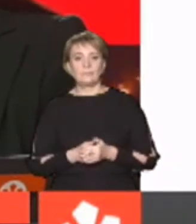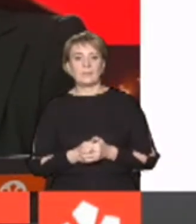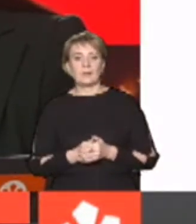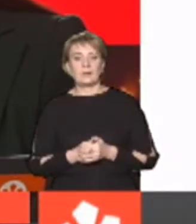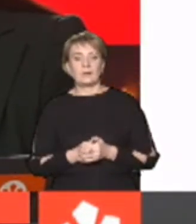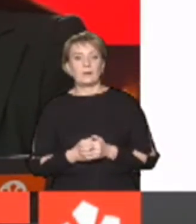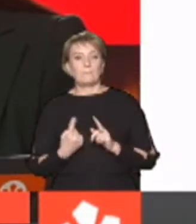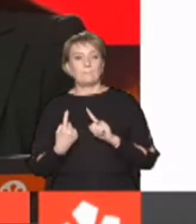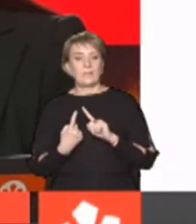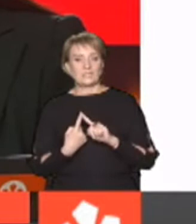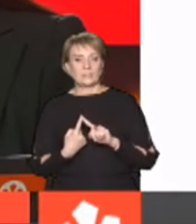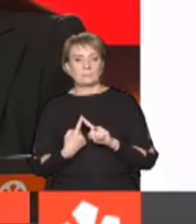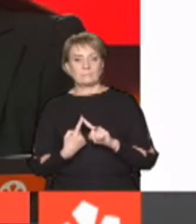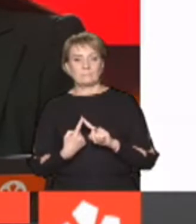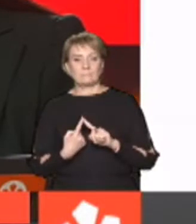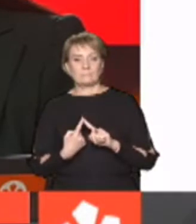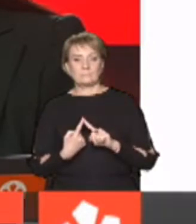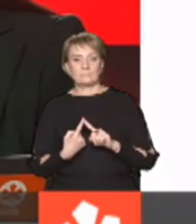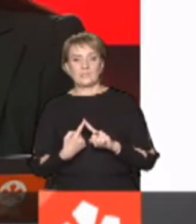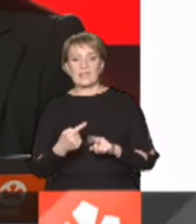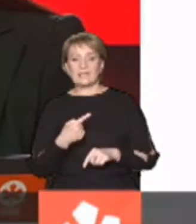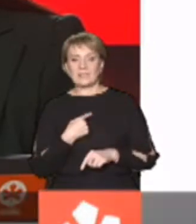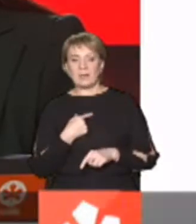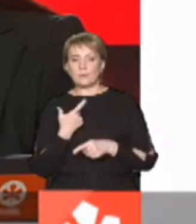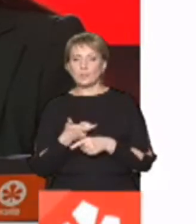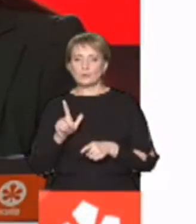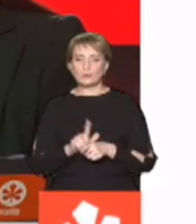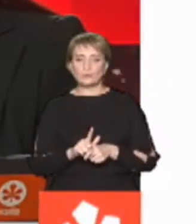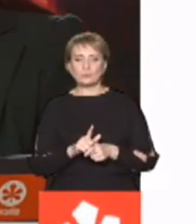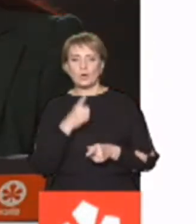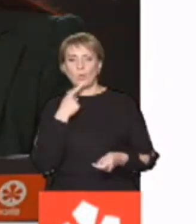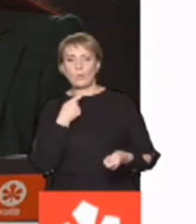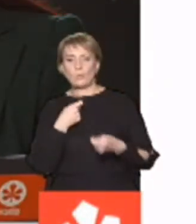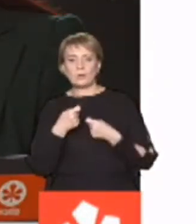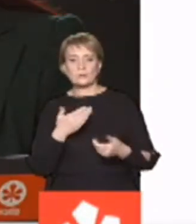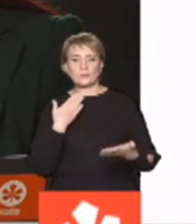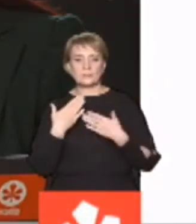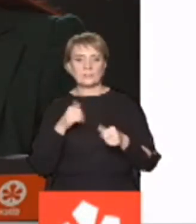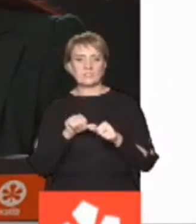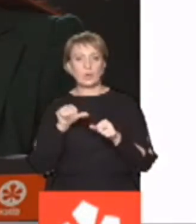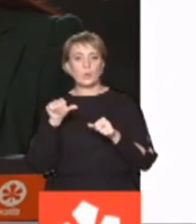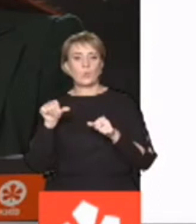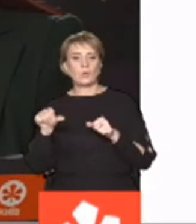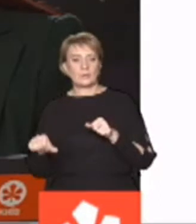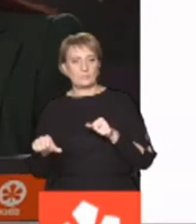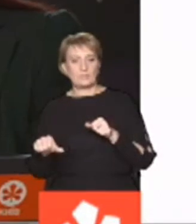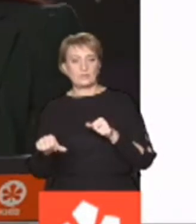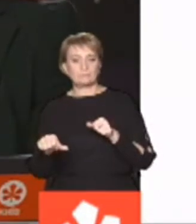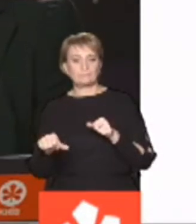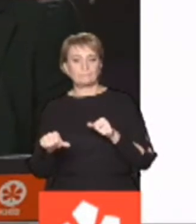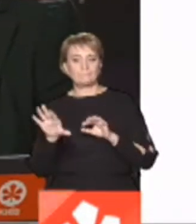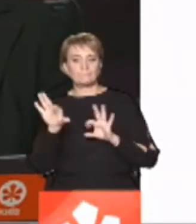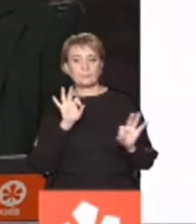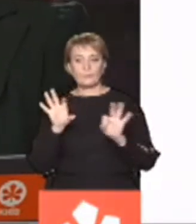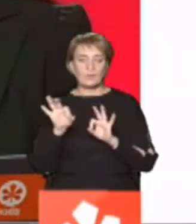перше. Я би дуже обережно ставився до окремих вирваних статей. Те,